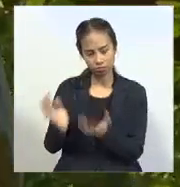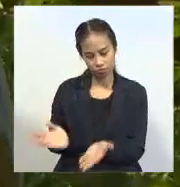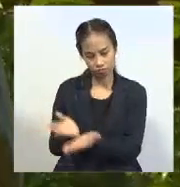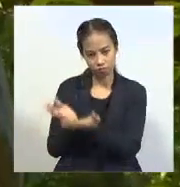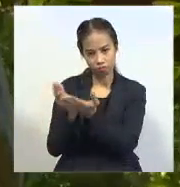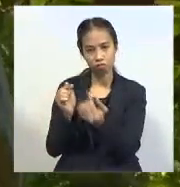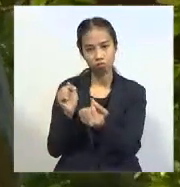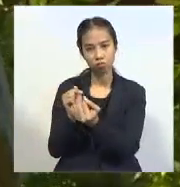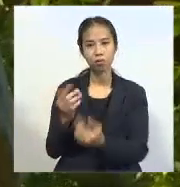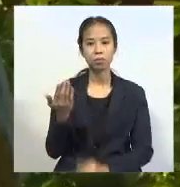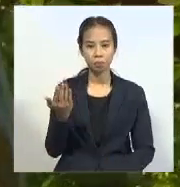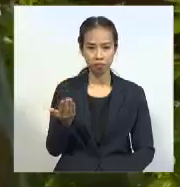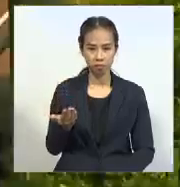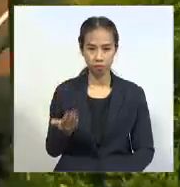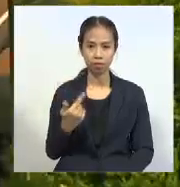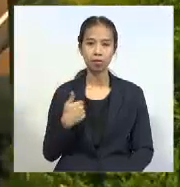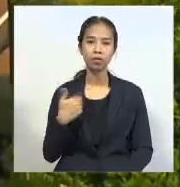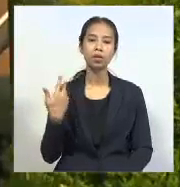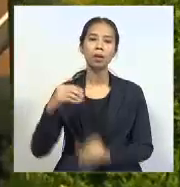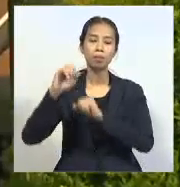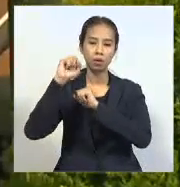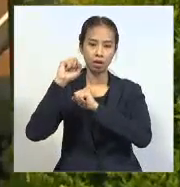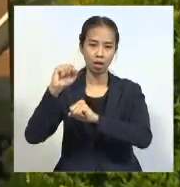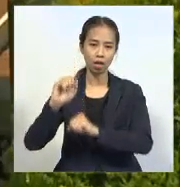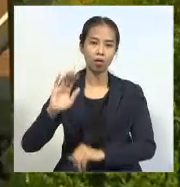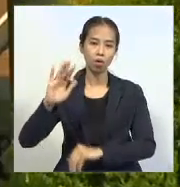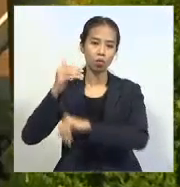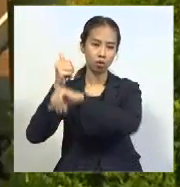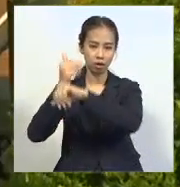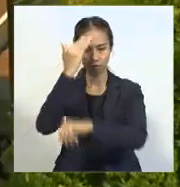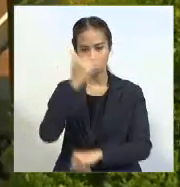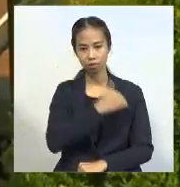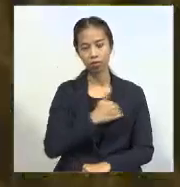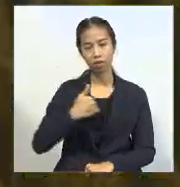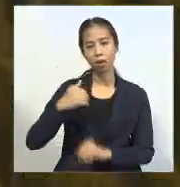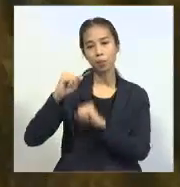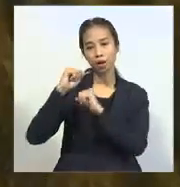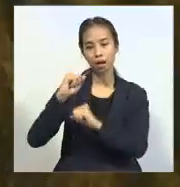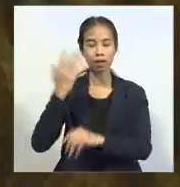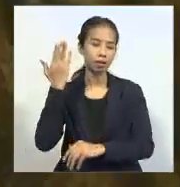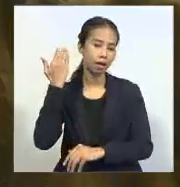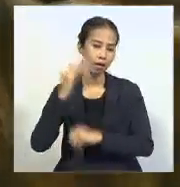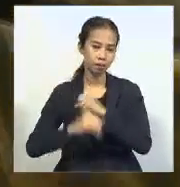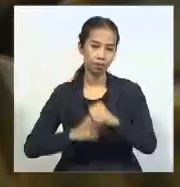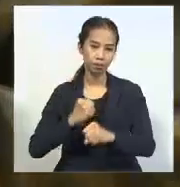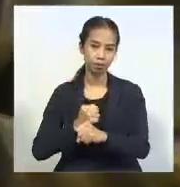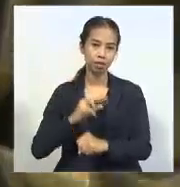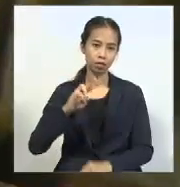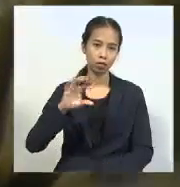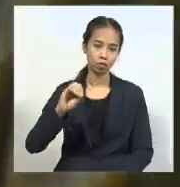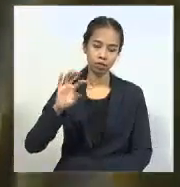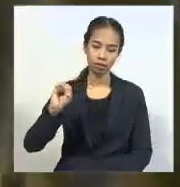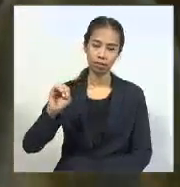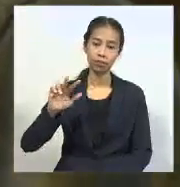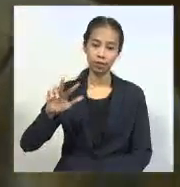นาเป็นบุญราศีและได้รับการประกาศจากสมเด็จพระสันตะปาปาจอห์นปอลที่2เมื่อปีพ.ศ.